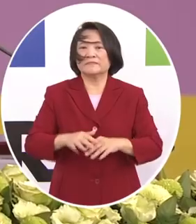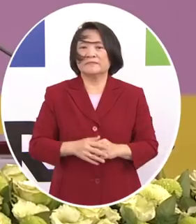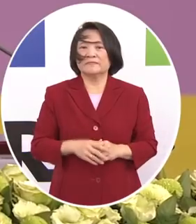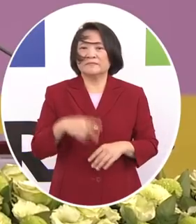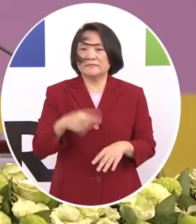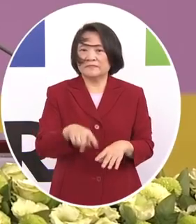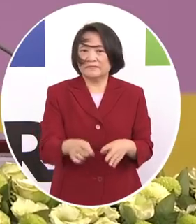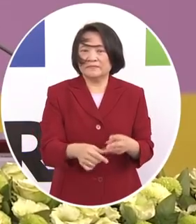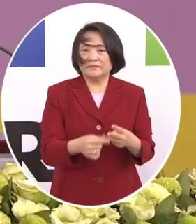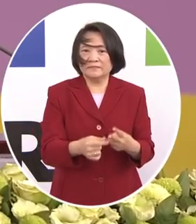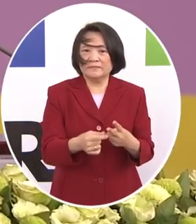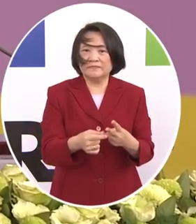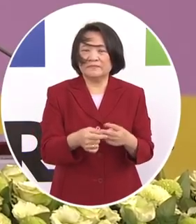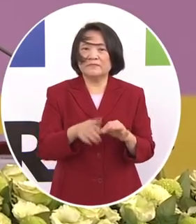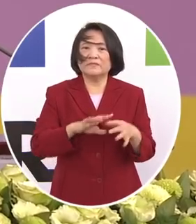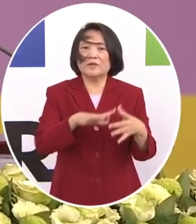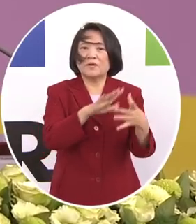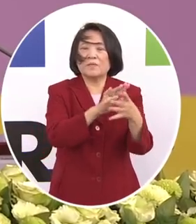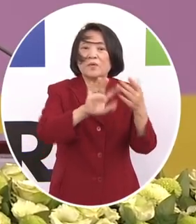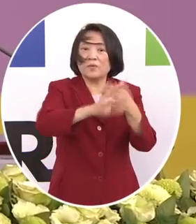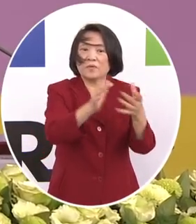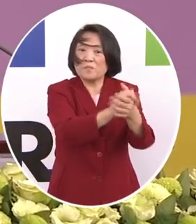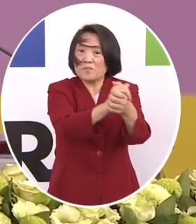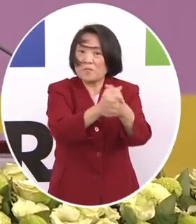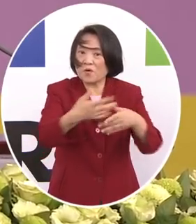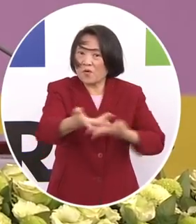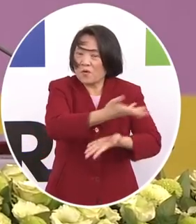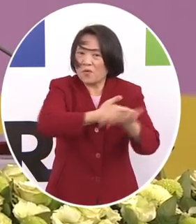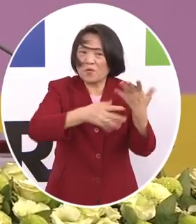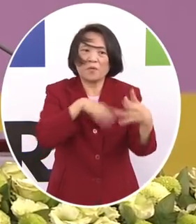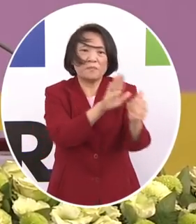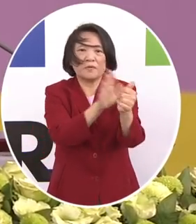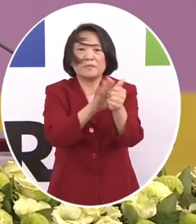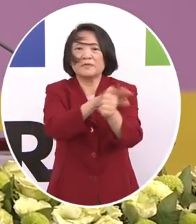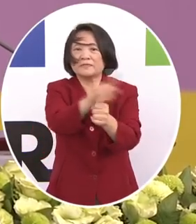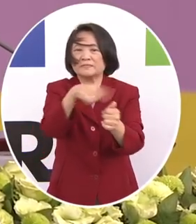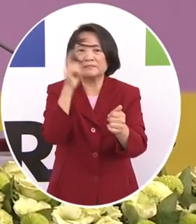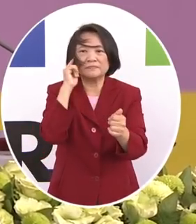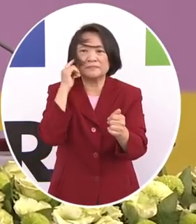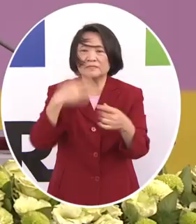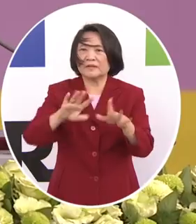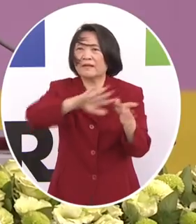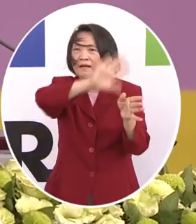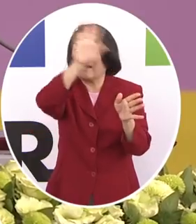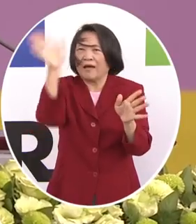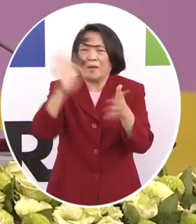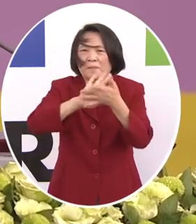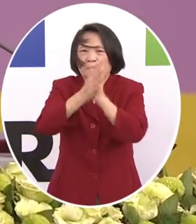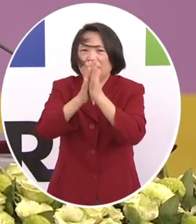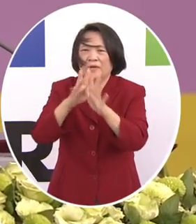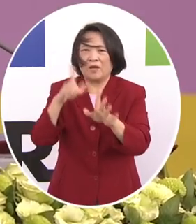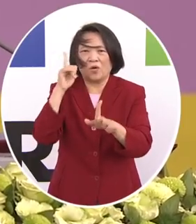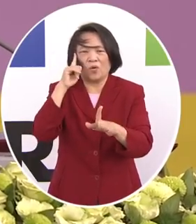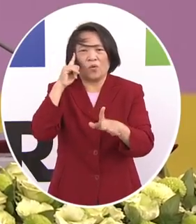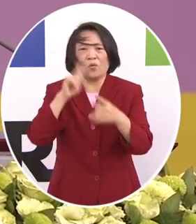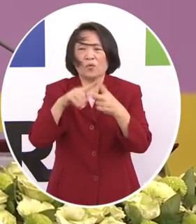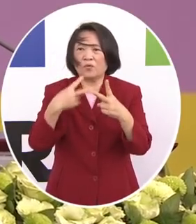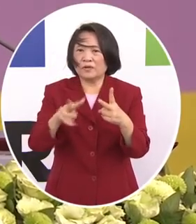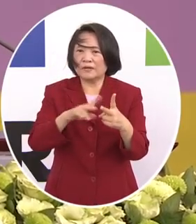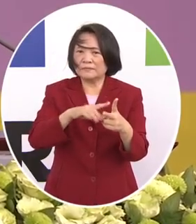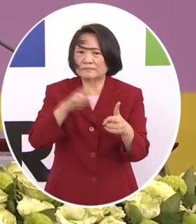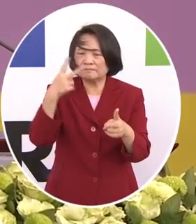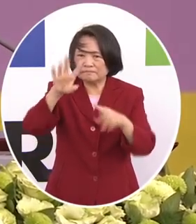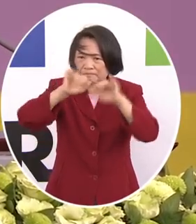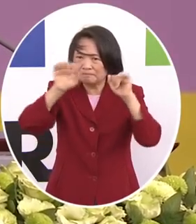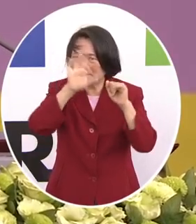三，在我们的邦交国，协同当地的政府共同面对气候变迁的挑战，以及寻找新的发展